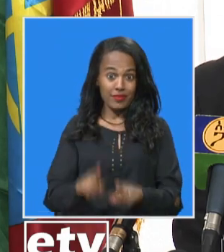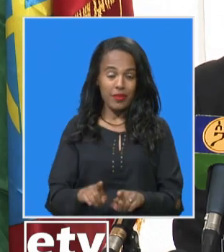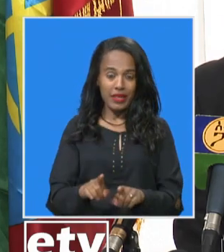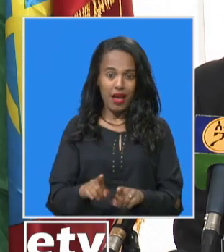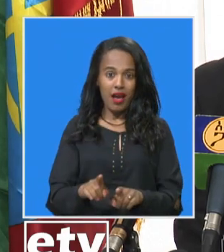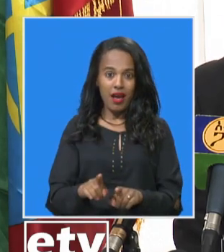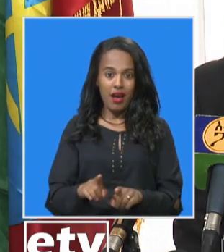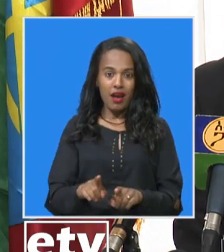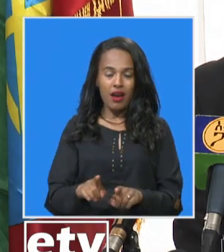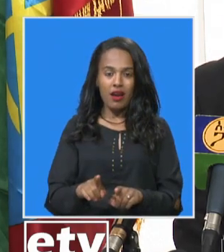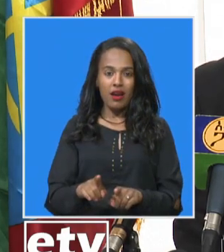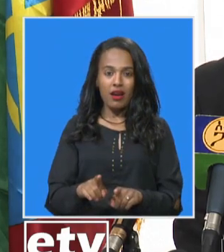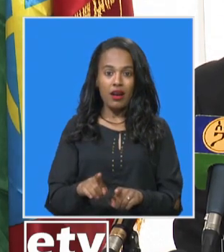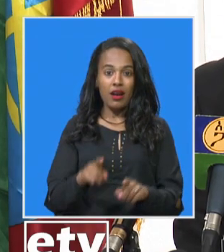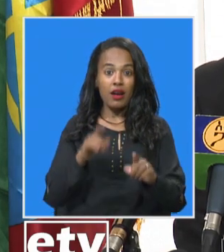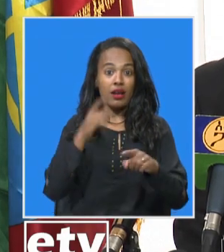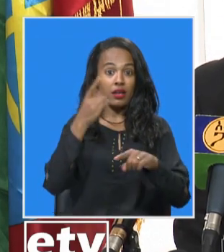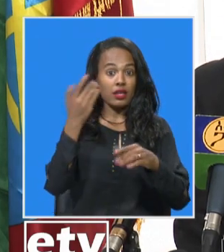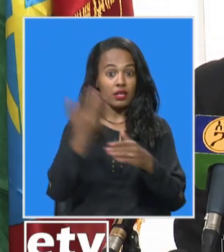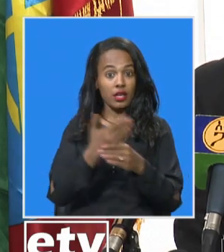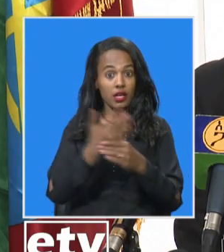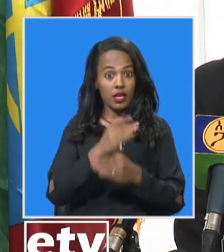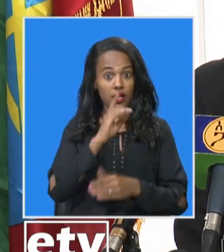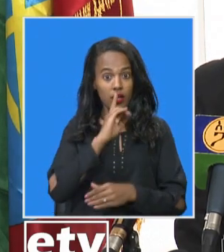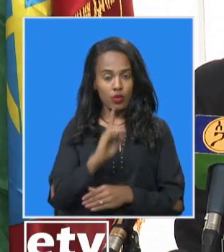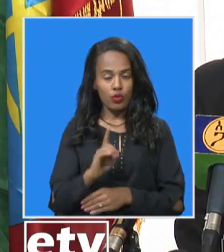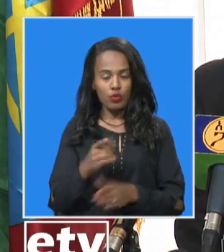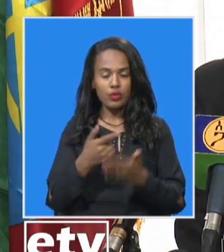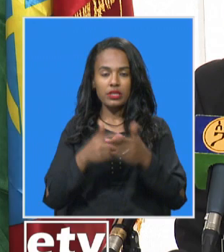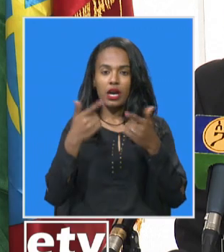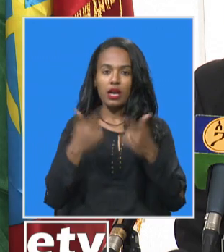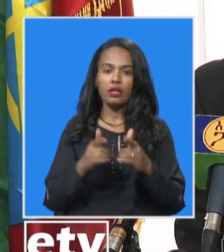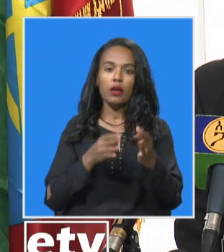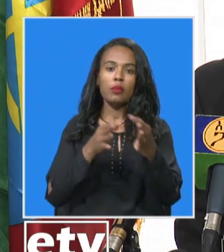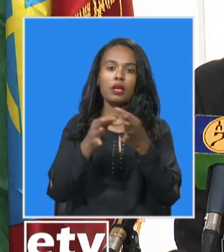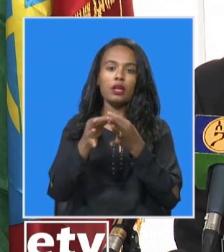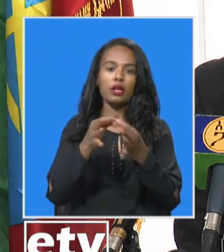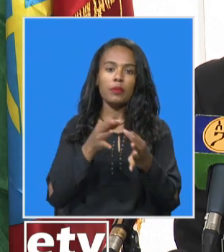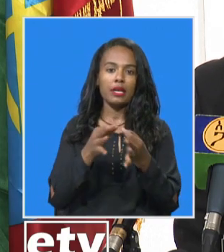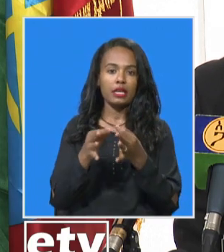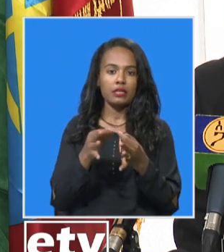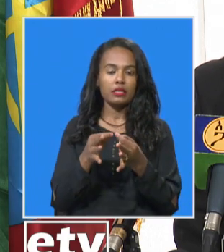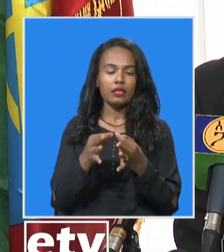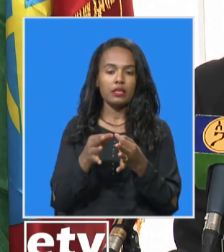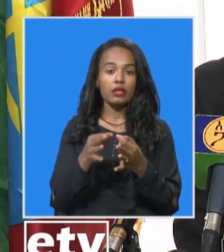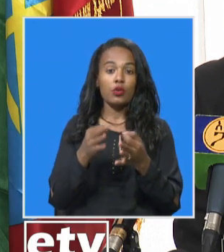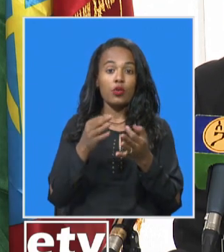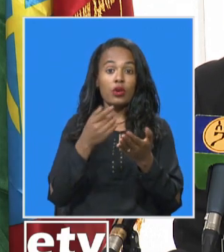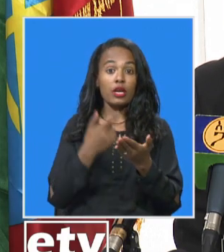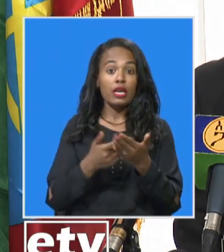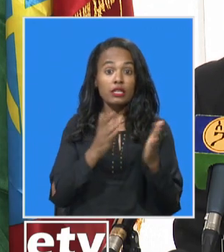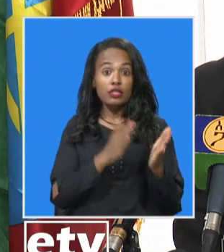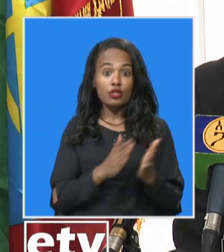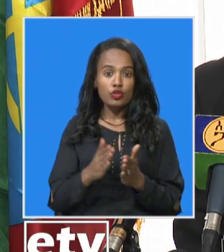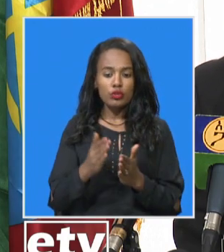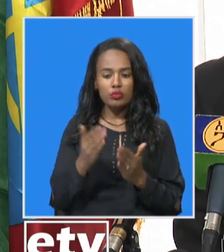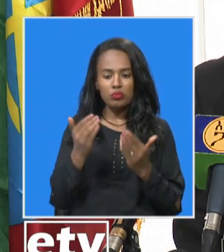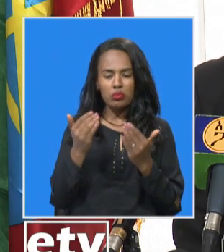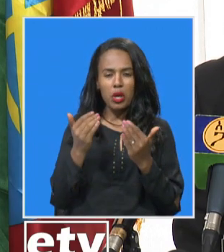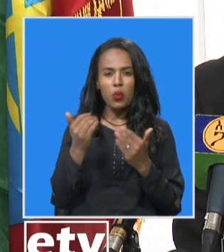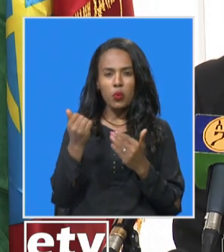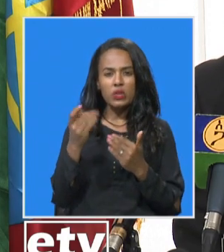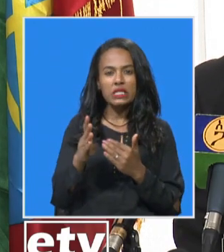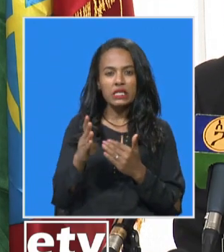ወደ ዝግጅት ቦታ መግባት የተከለከለ እንደሆነ በዚህ አጋጣሚ ለመግለጽ ነው። ይሄ ዝግጅት እንግዲህ በውስን